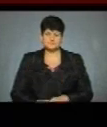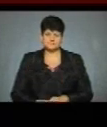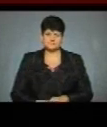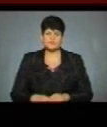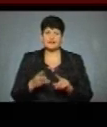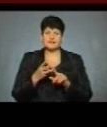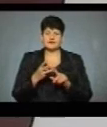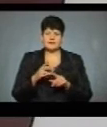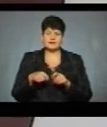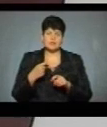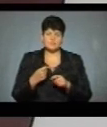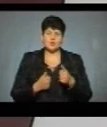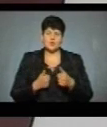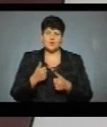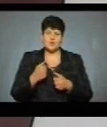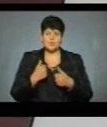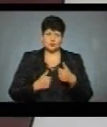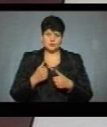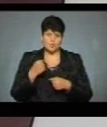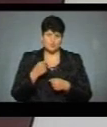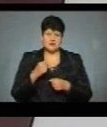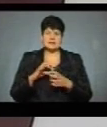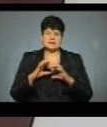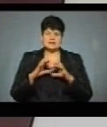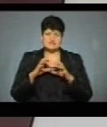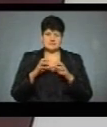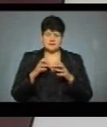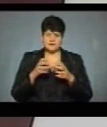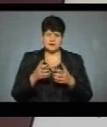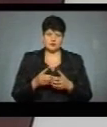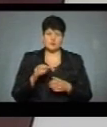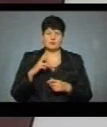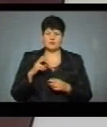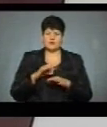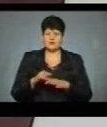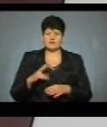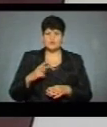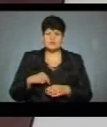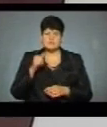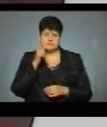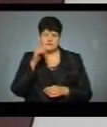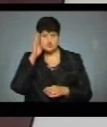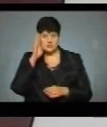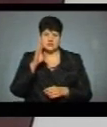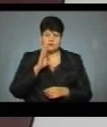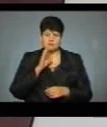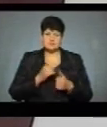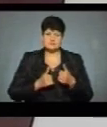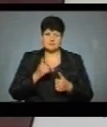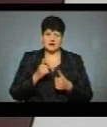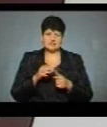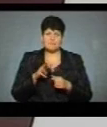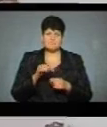Третій етап Кубка світу з біатлону відбувається у французькому Аннесі-Легран-Борнан. Там завтра чоловіки і жінки змагатимуться у